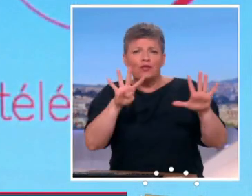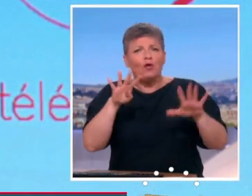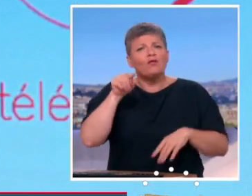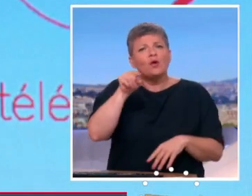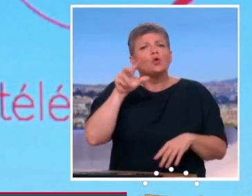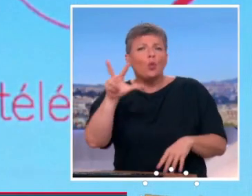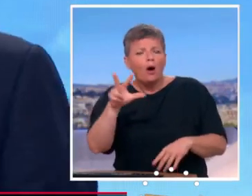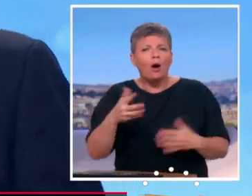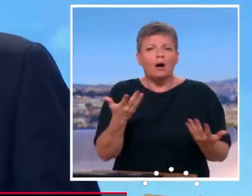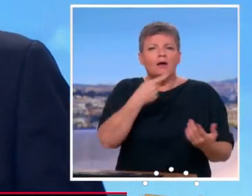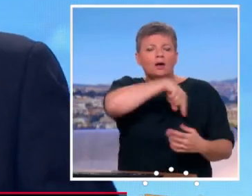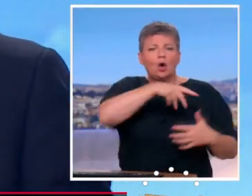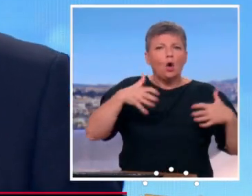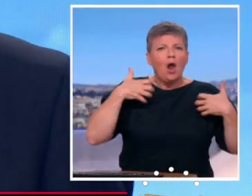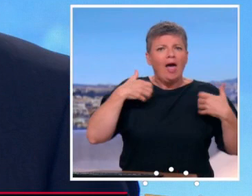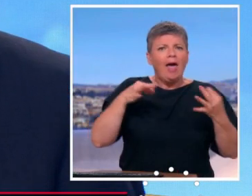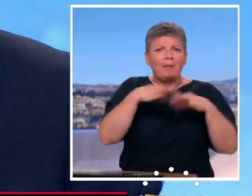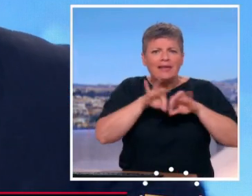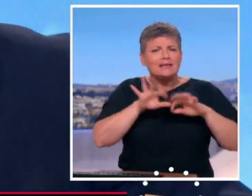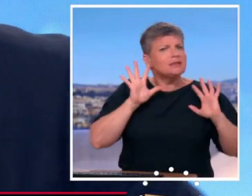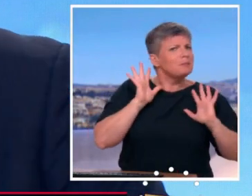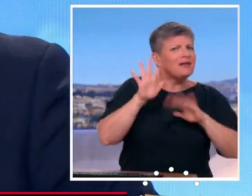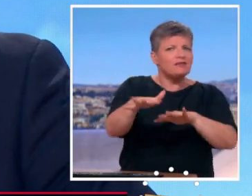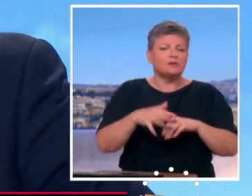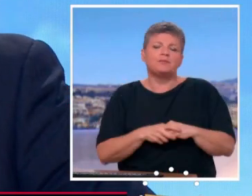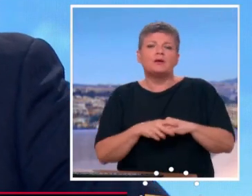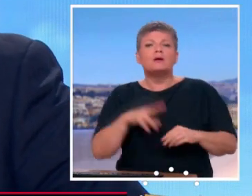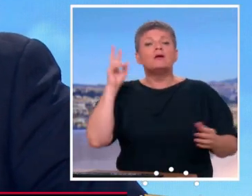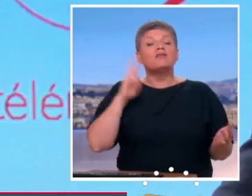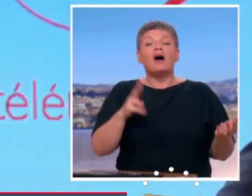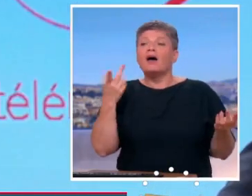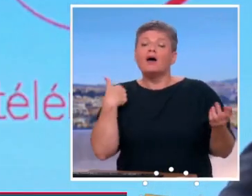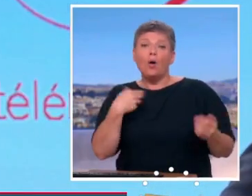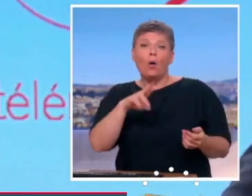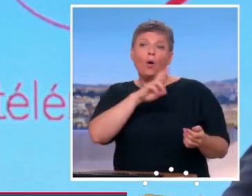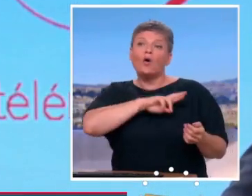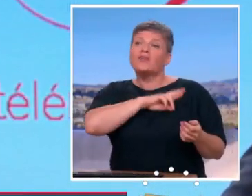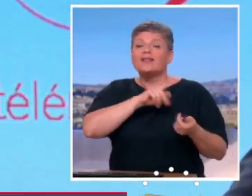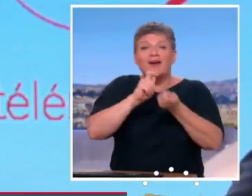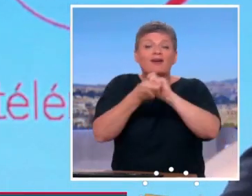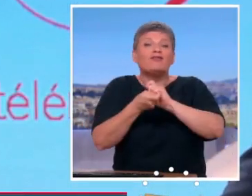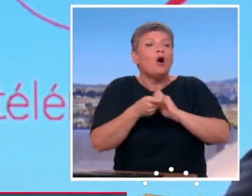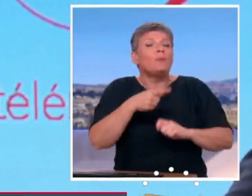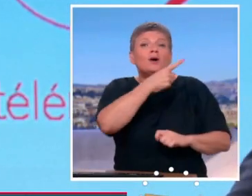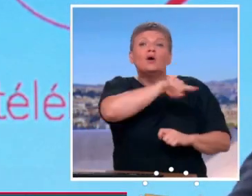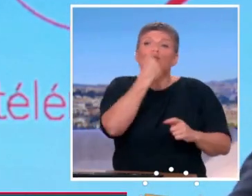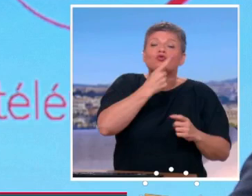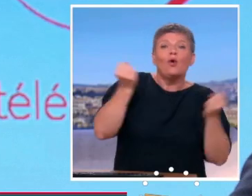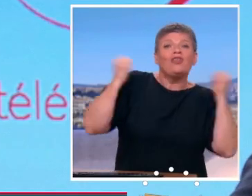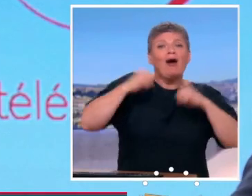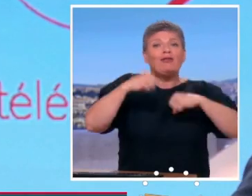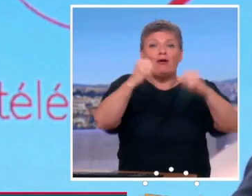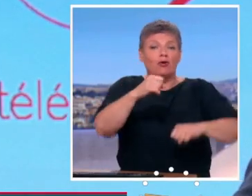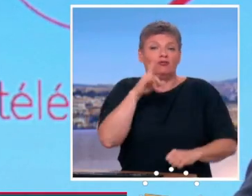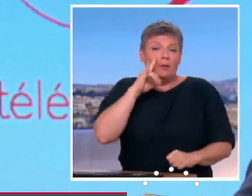au moment de l'application Je ne crois pas, mais pensez que les Français sont passés à un jour ? Il n a jamais eu de réforme des retraites qui soit particulièrement populaire, parce que les uns et les autres, on souhaiterait tous pouvoir